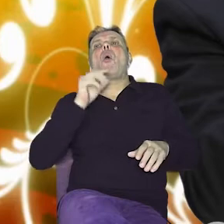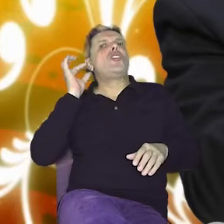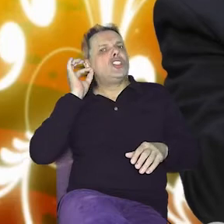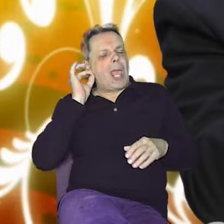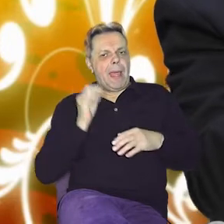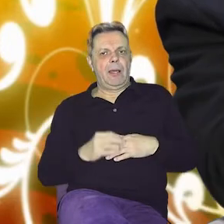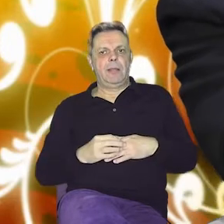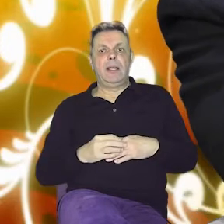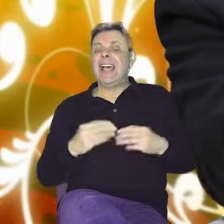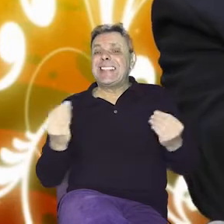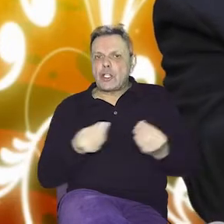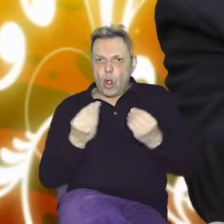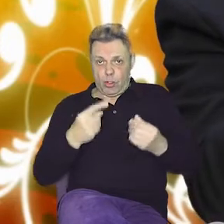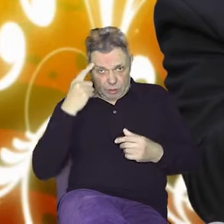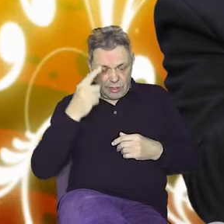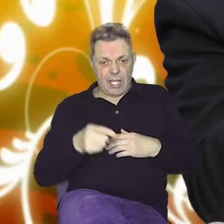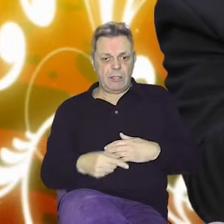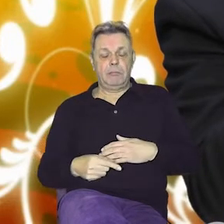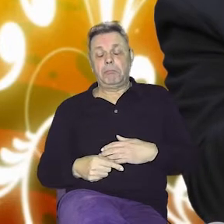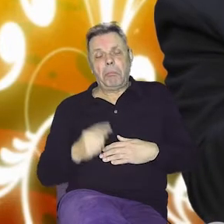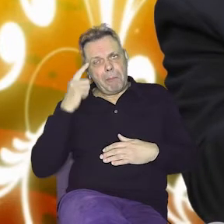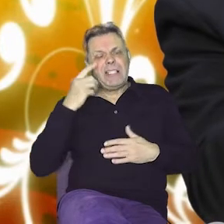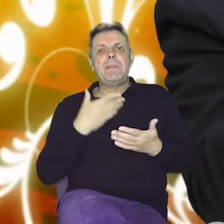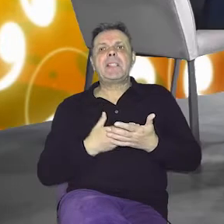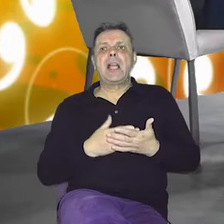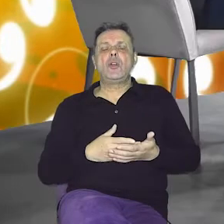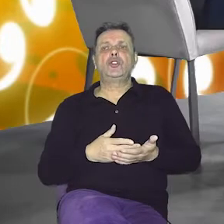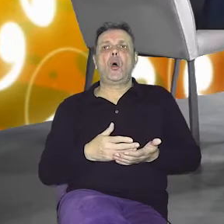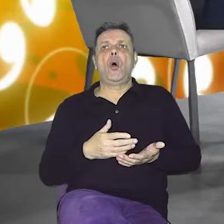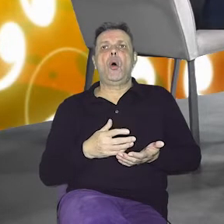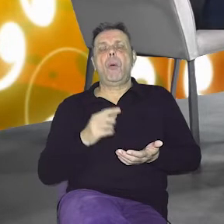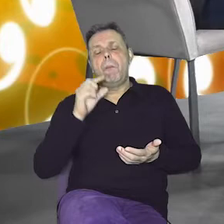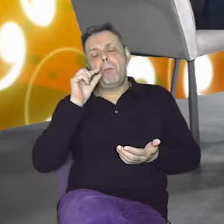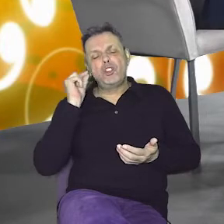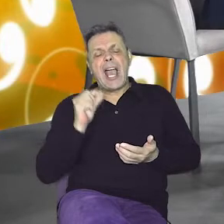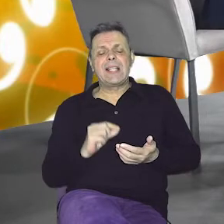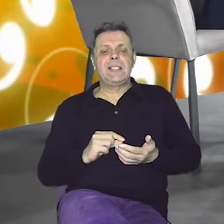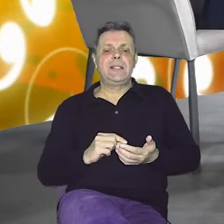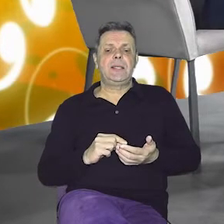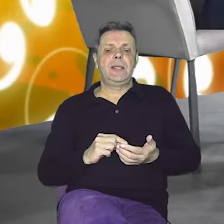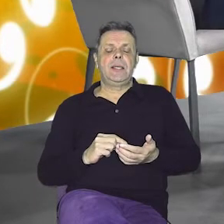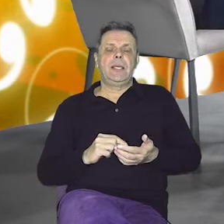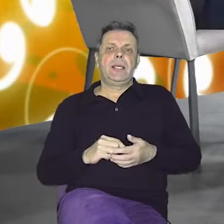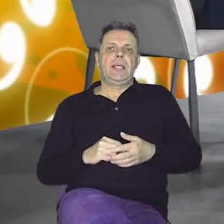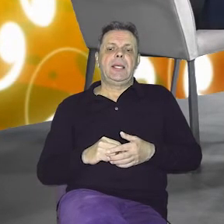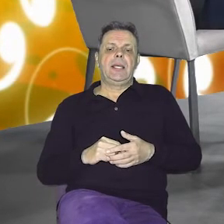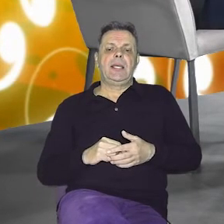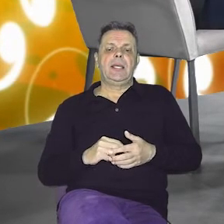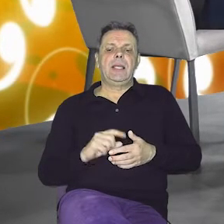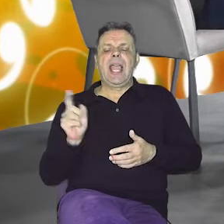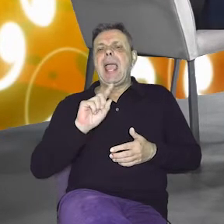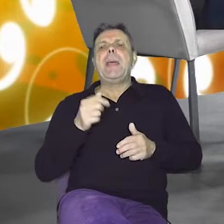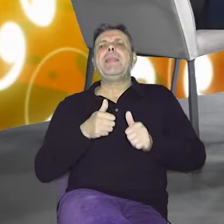kod žena. Znate li zašto? Pa ja mislim zato što vi ne dovoljno, vi muškarci,